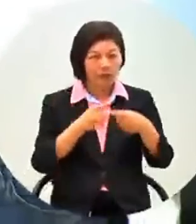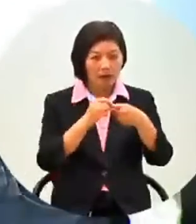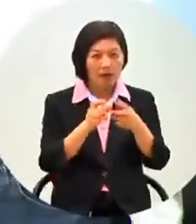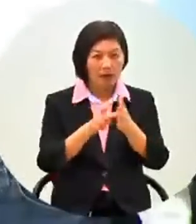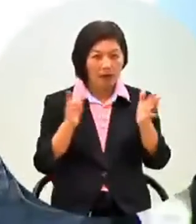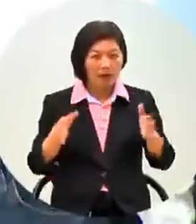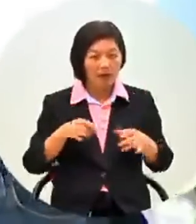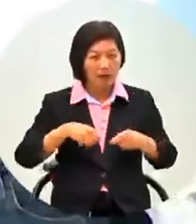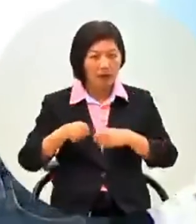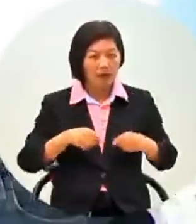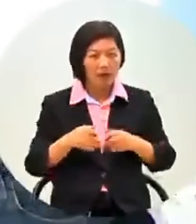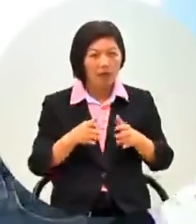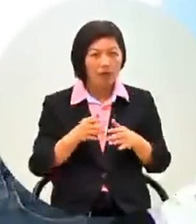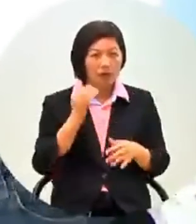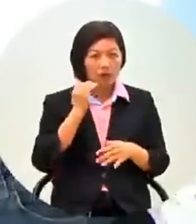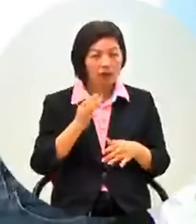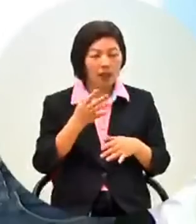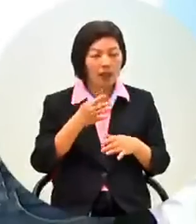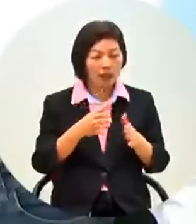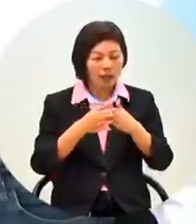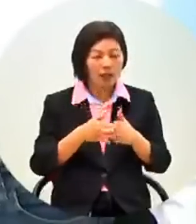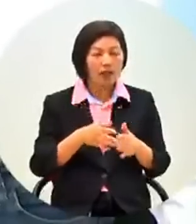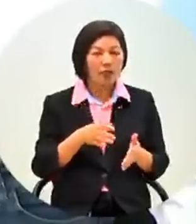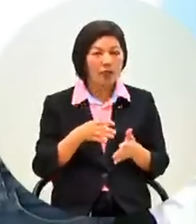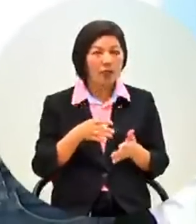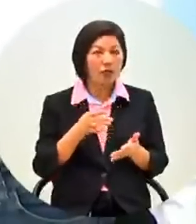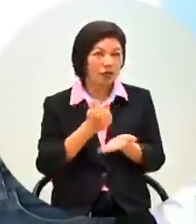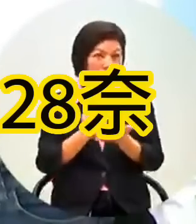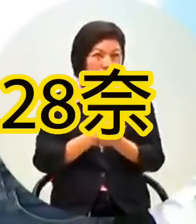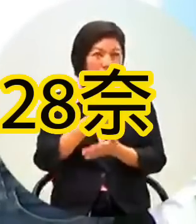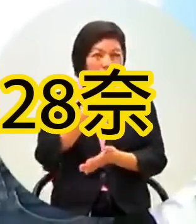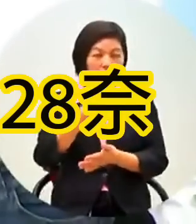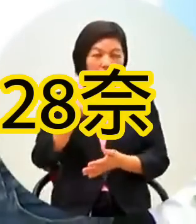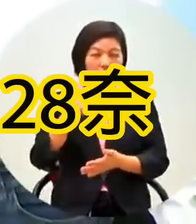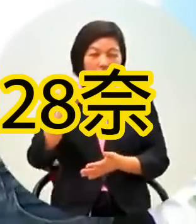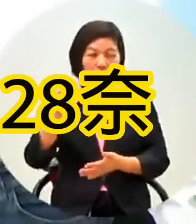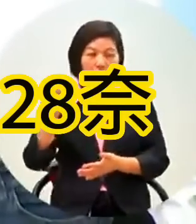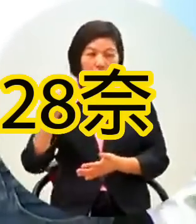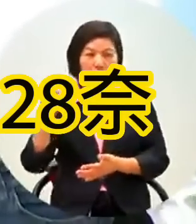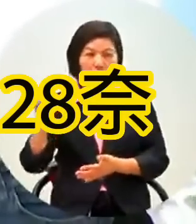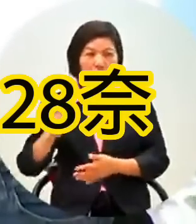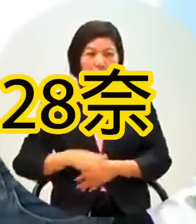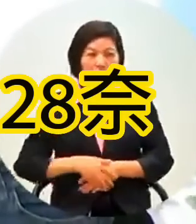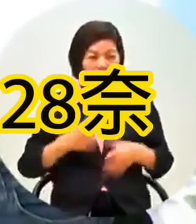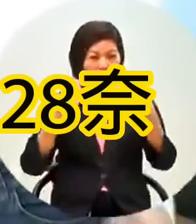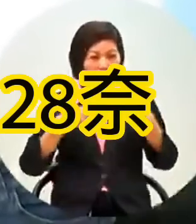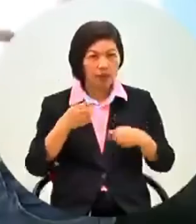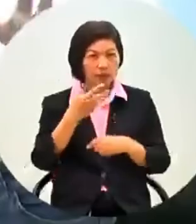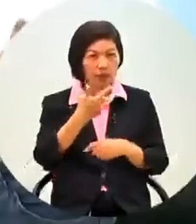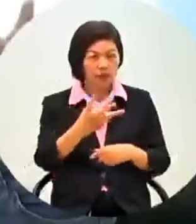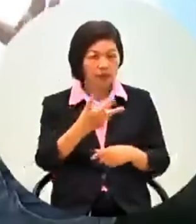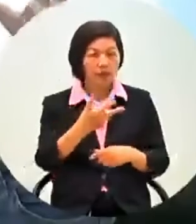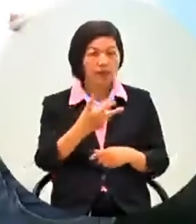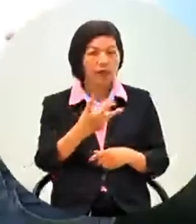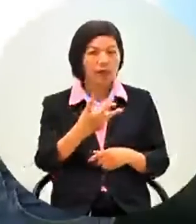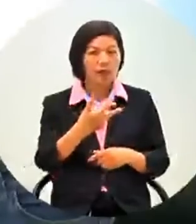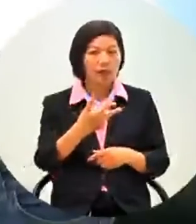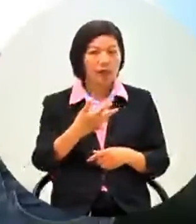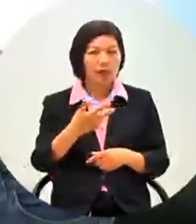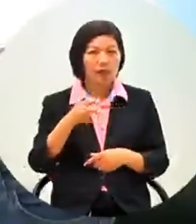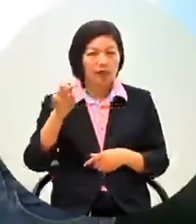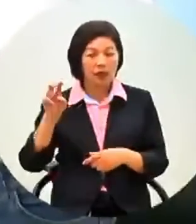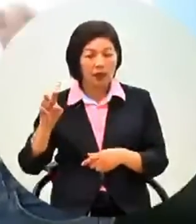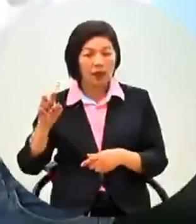他的需水量是4.5万吨。 所以4.5万吨，那请问你知道原先7奈米跟28奈米是规